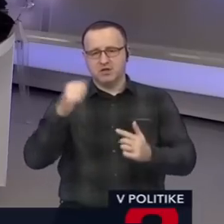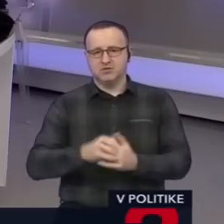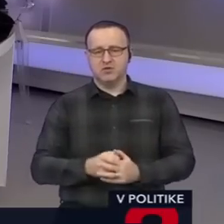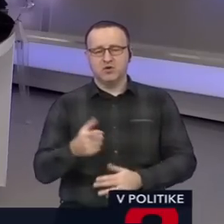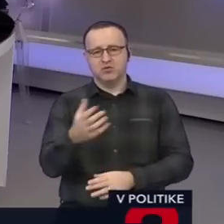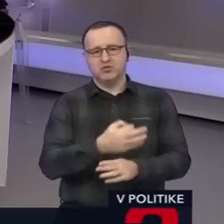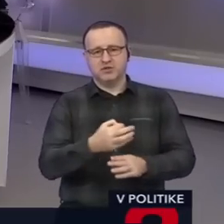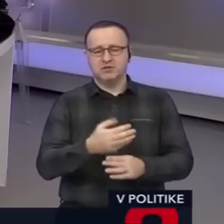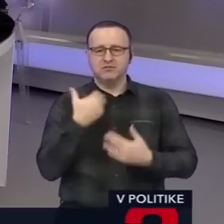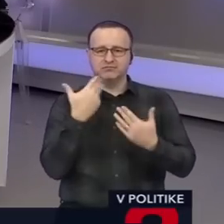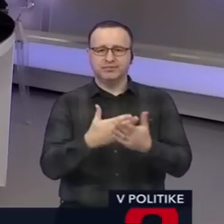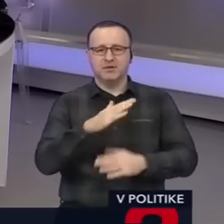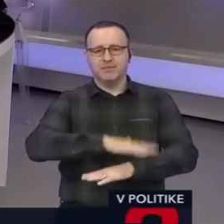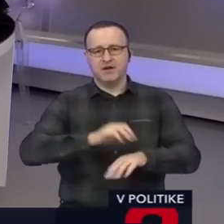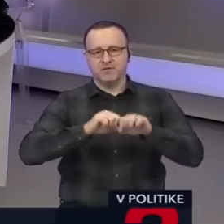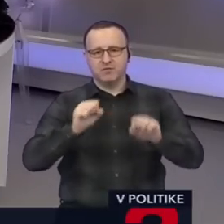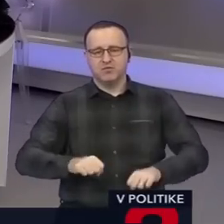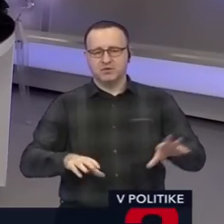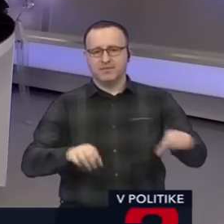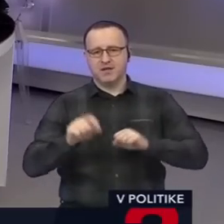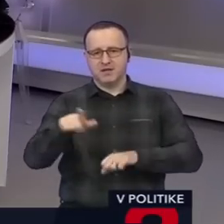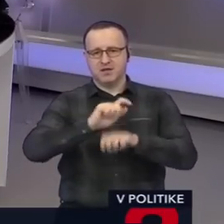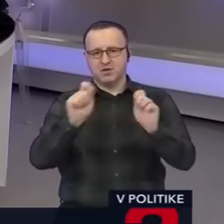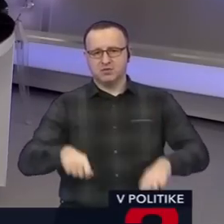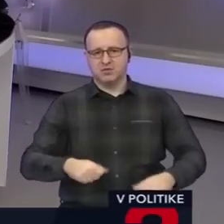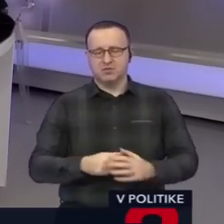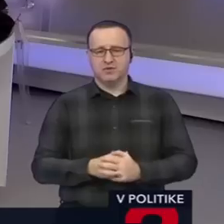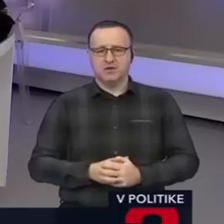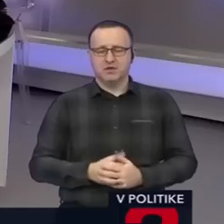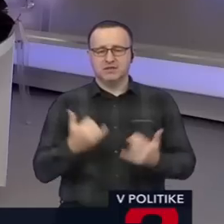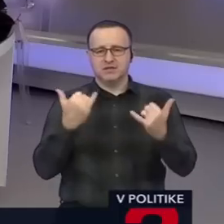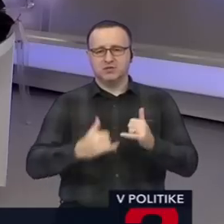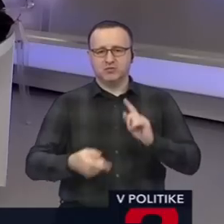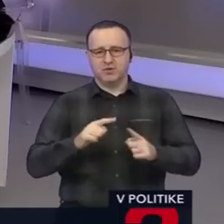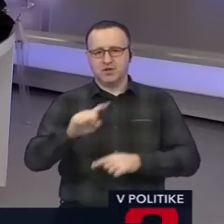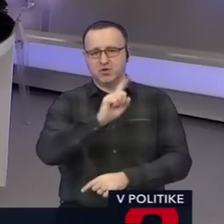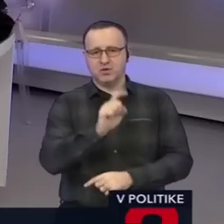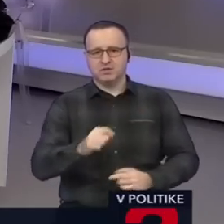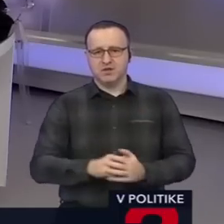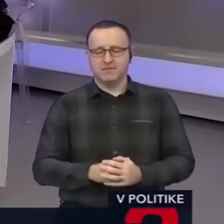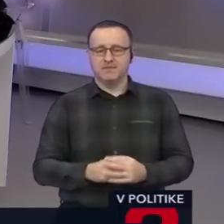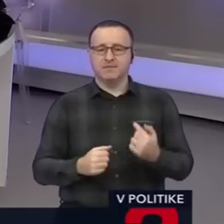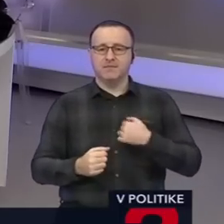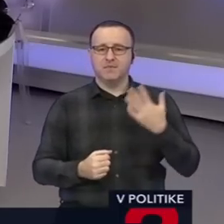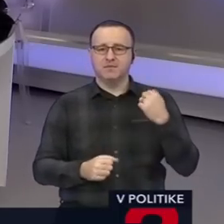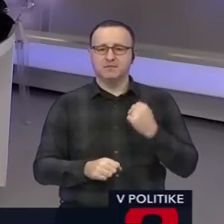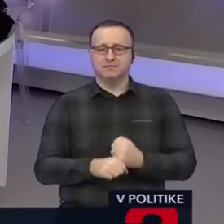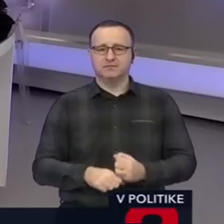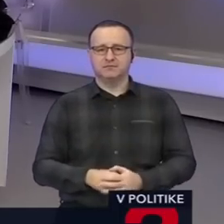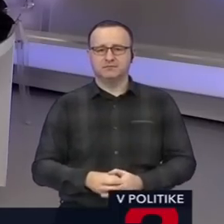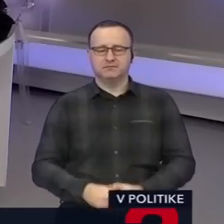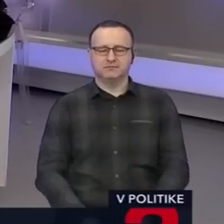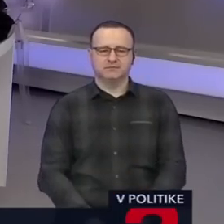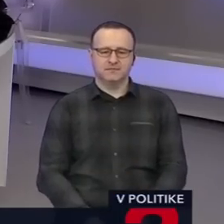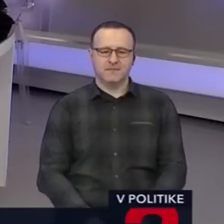poverená vláda právomoc prijať takéto rozhodnutie v zahranično-politickej otázke? My sme si urobili analýzu aj na